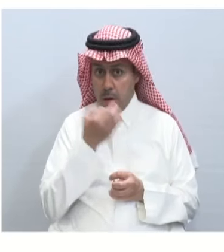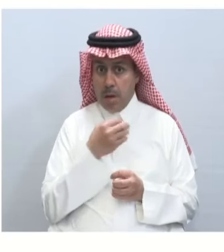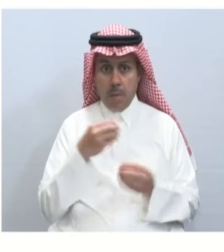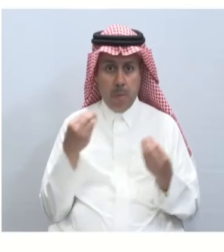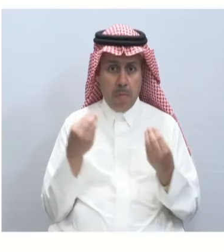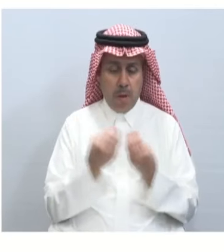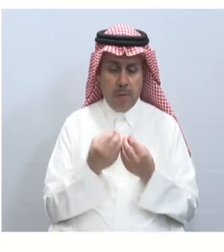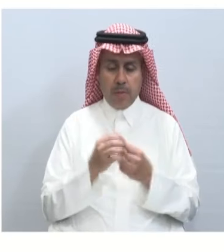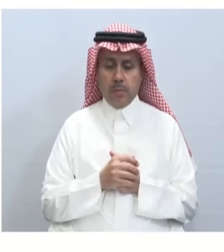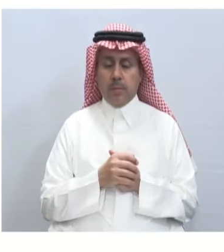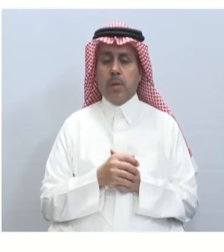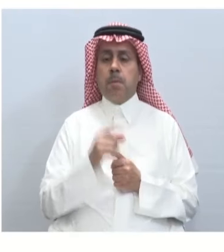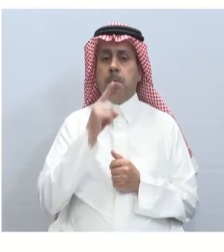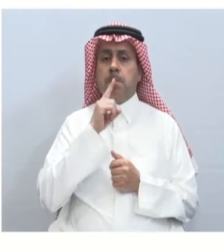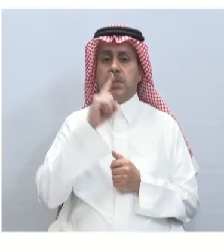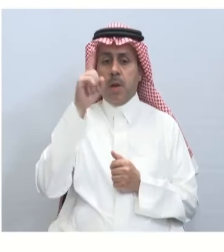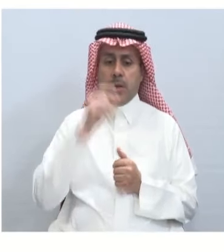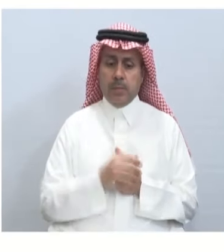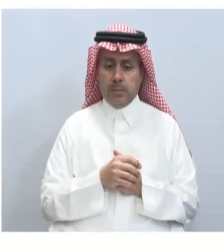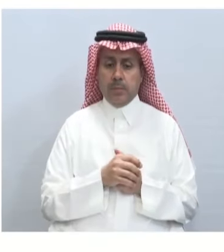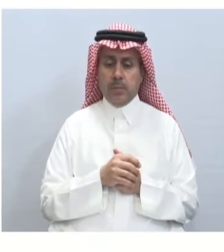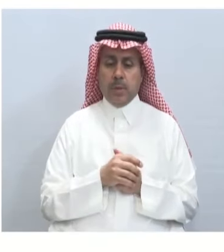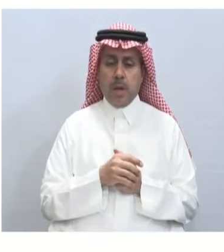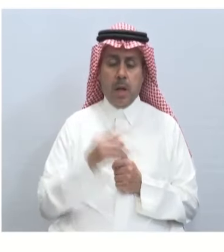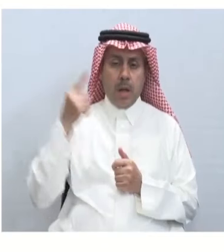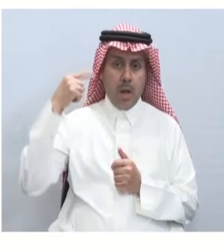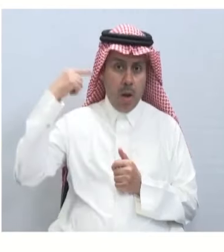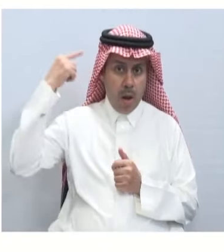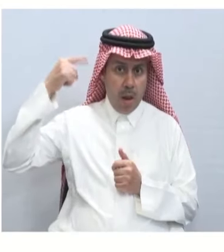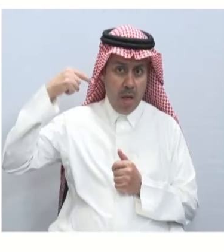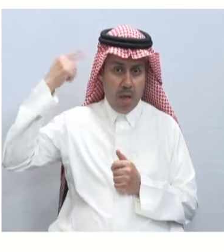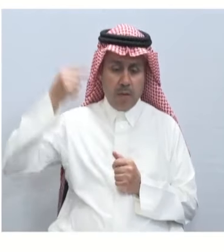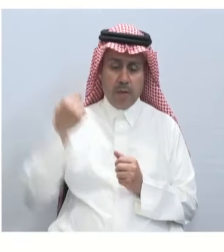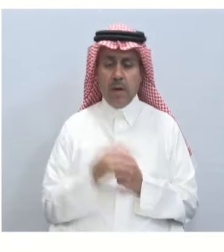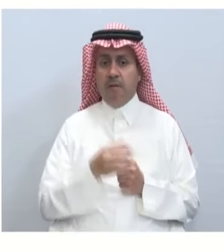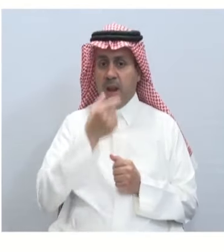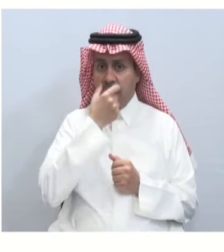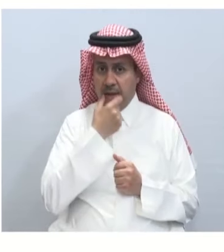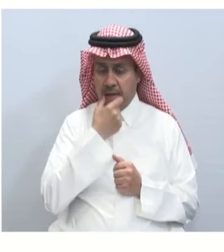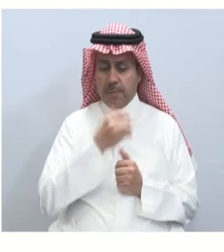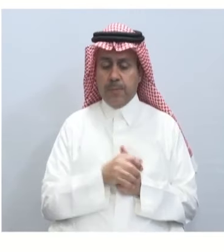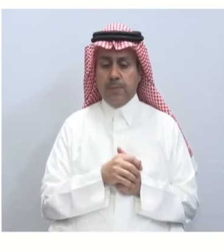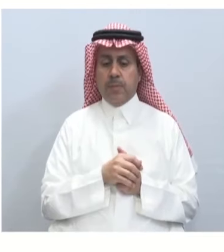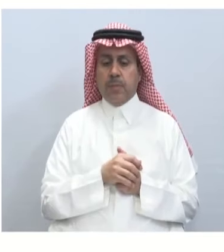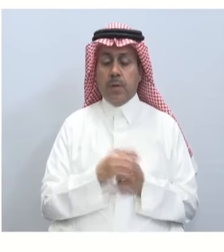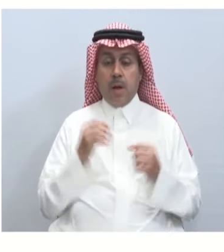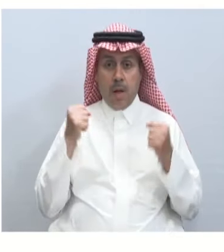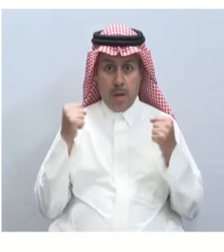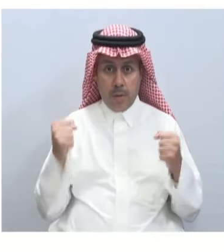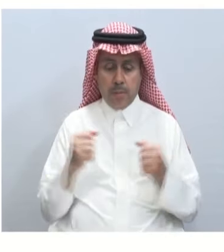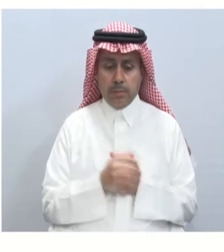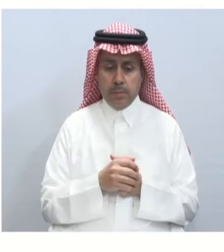سويا بسم الله لاحظوا بارك الله فيكم في هذا الحديث الحديث العظيم